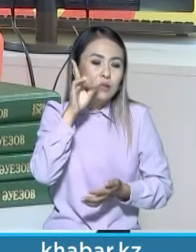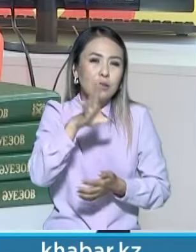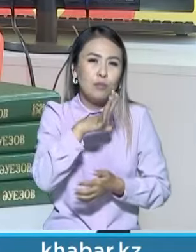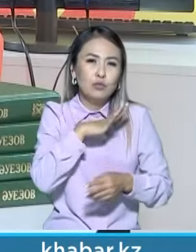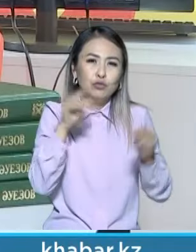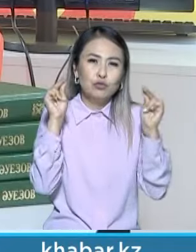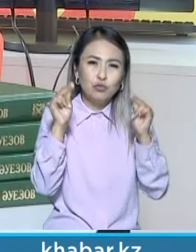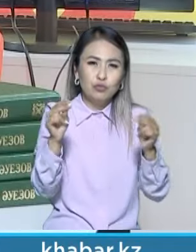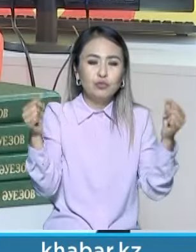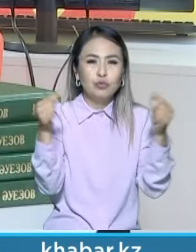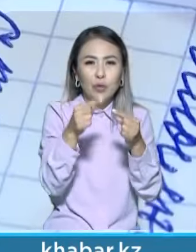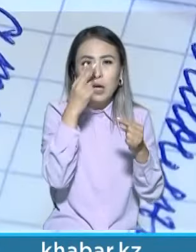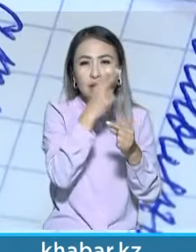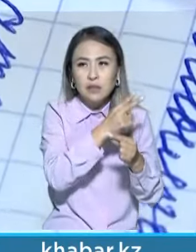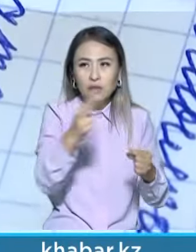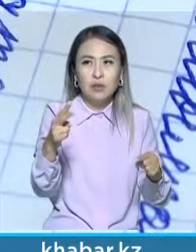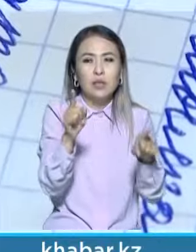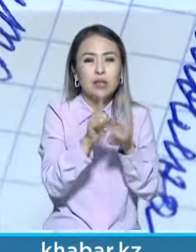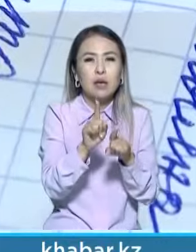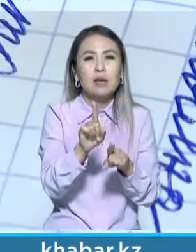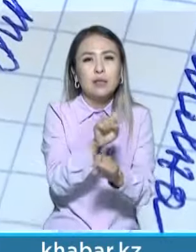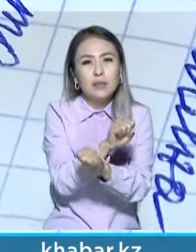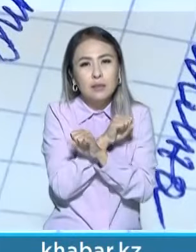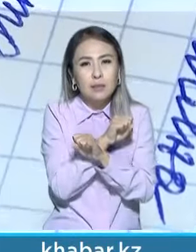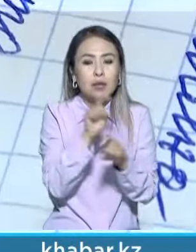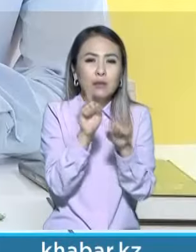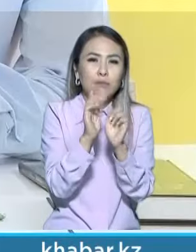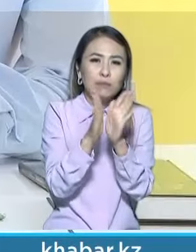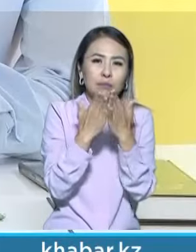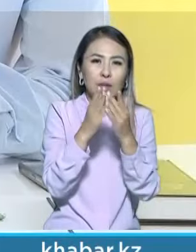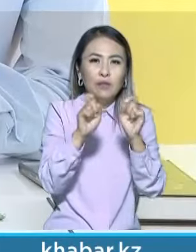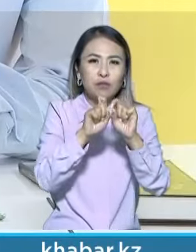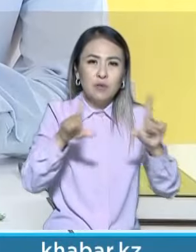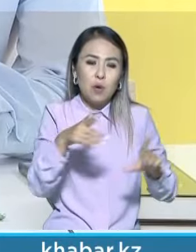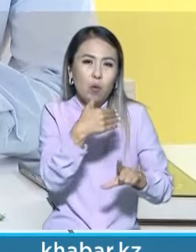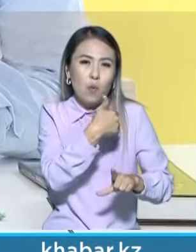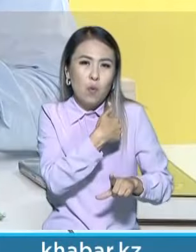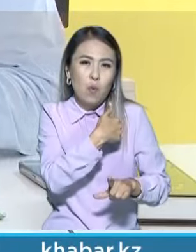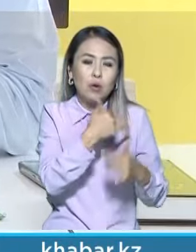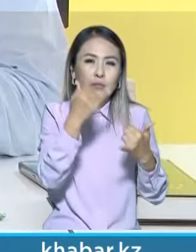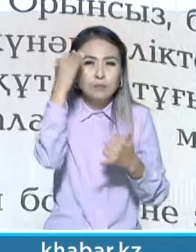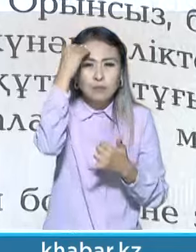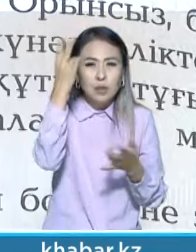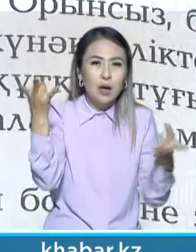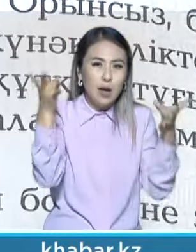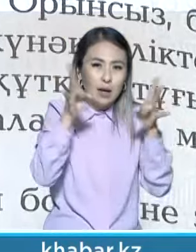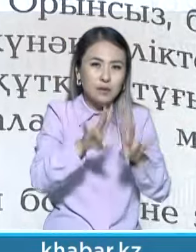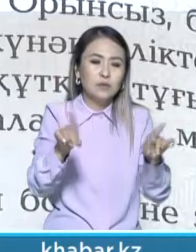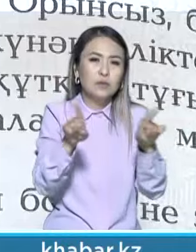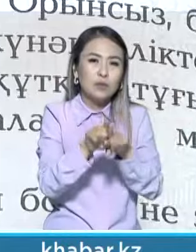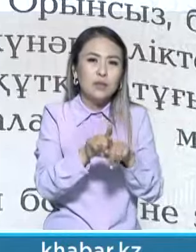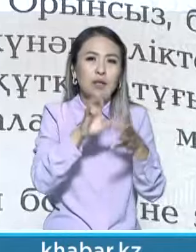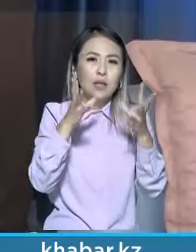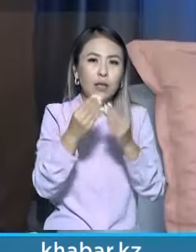шыңдау мақсатында жазғы демалысында да мектеп кітапханасына баруды әдетке айналдырған. Себебі терең мағыналы туындыларды